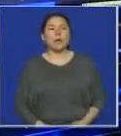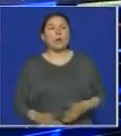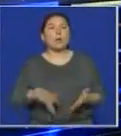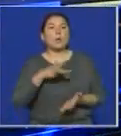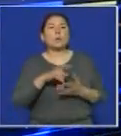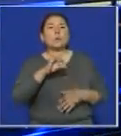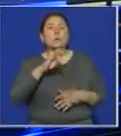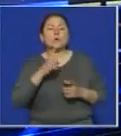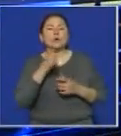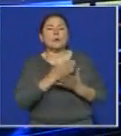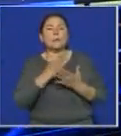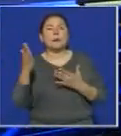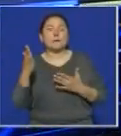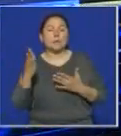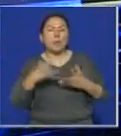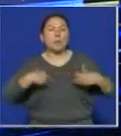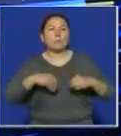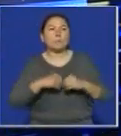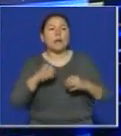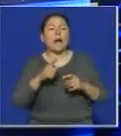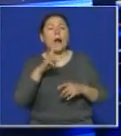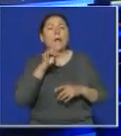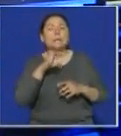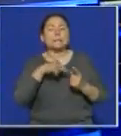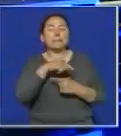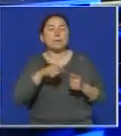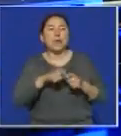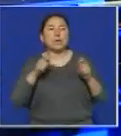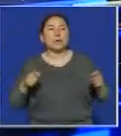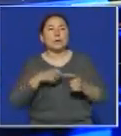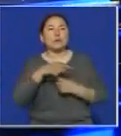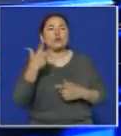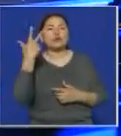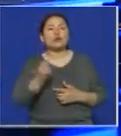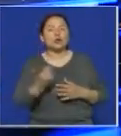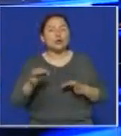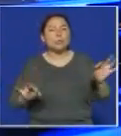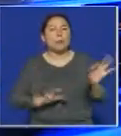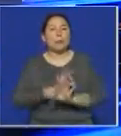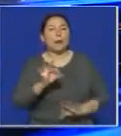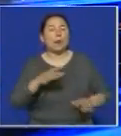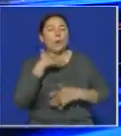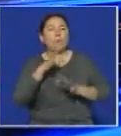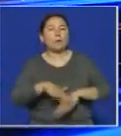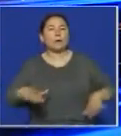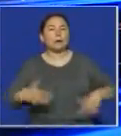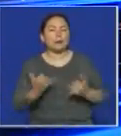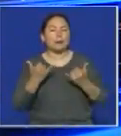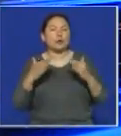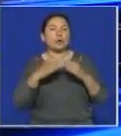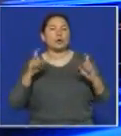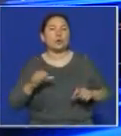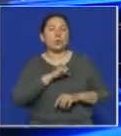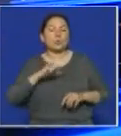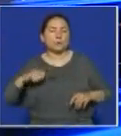Жаңа өзенде 100-ден астам аз қамтылған отбасы кәсібін ашты. Бір ай бұрын басталған бизнес 3 күнде жобасы аясында көп балалы аналар үйінде отырып,